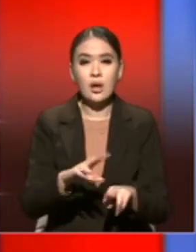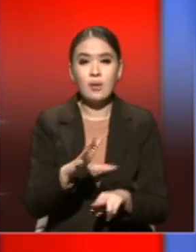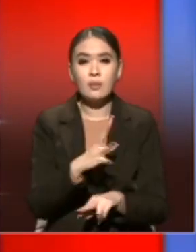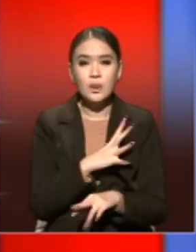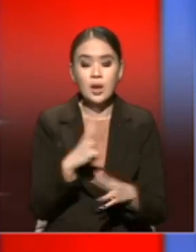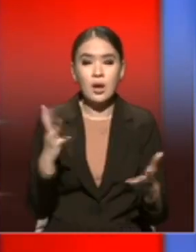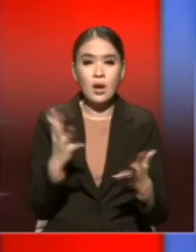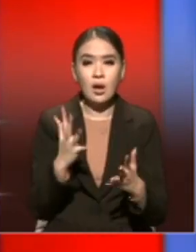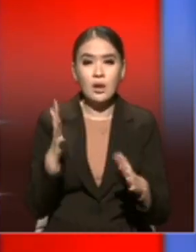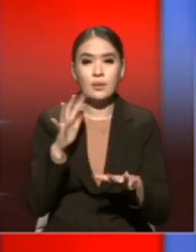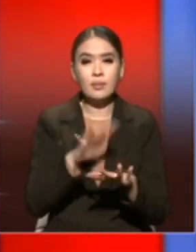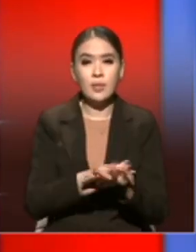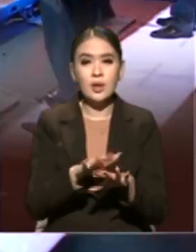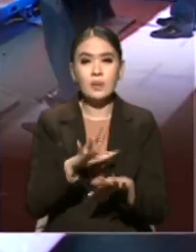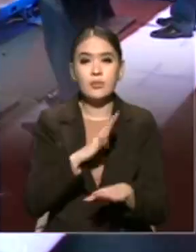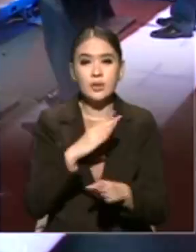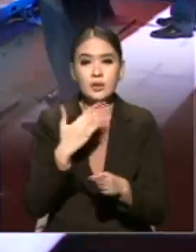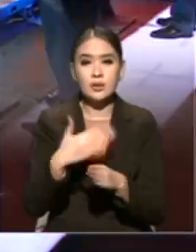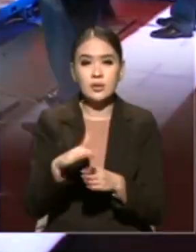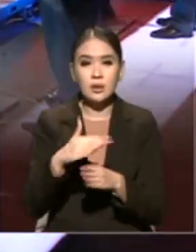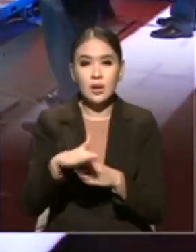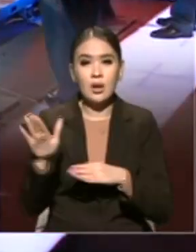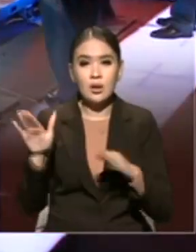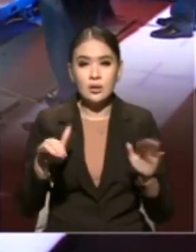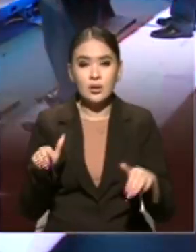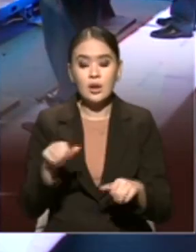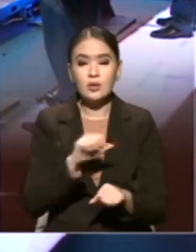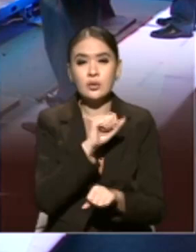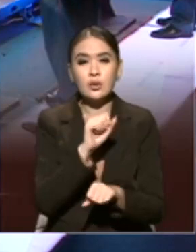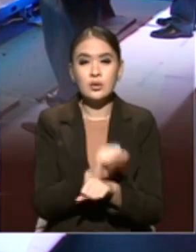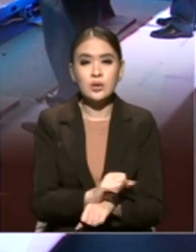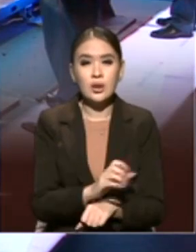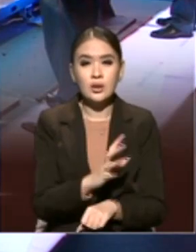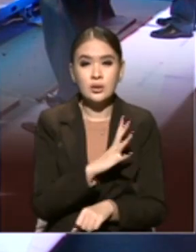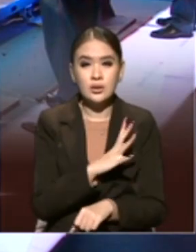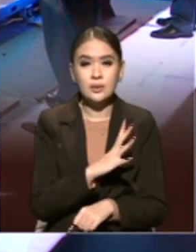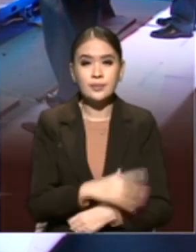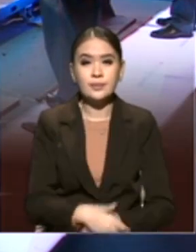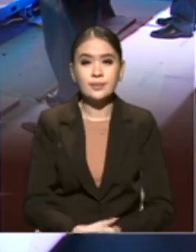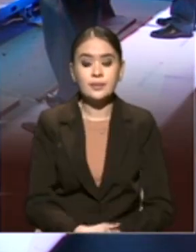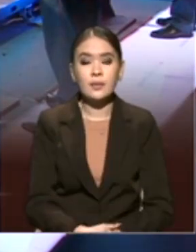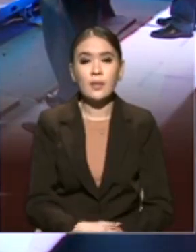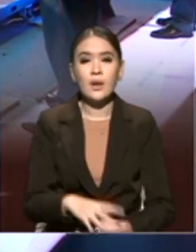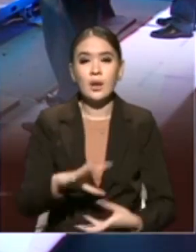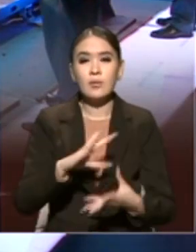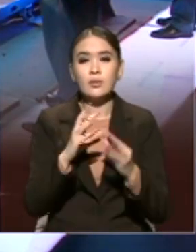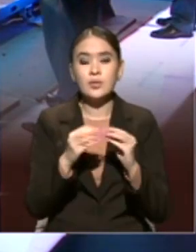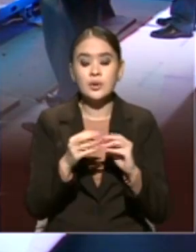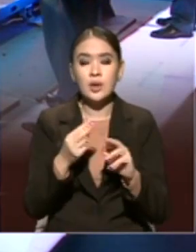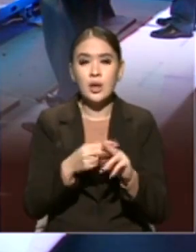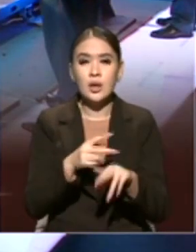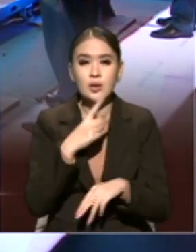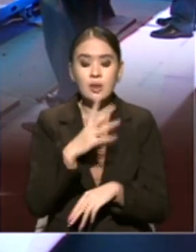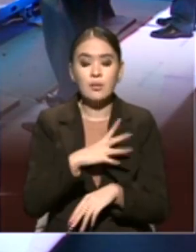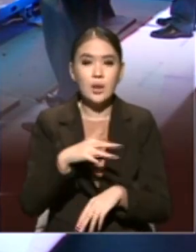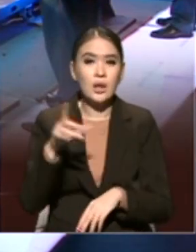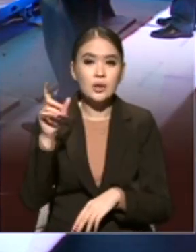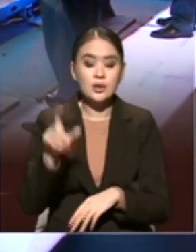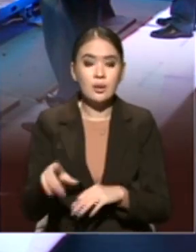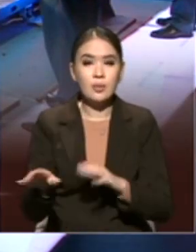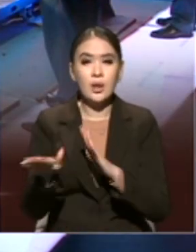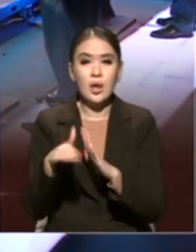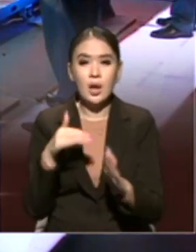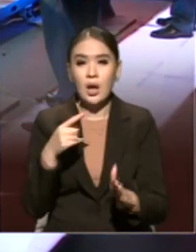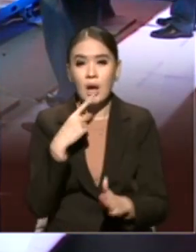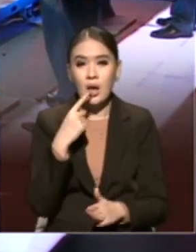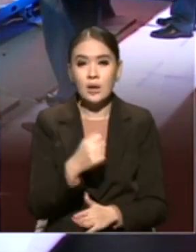қай банктен несие алынды, сол несиелер тоқтатып жатыр. Ол жұмыс жүргізіліп жатыр. Яғни бір сөзбен айтқан кезде азамат әскерге шақырылды,